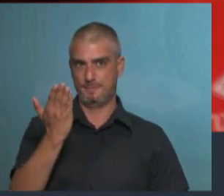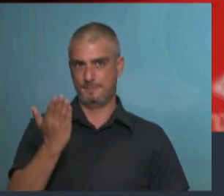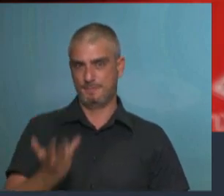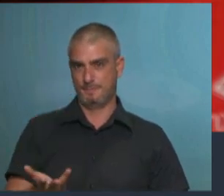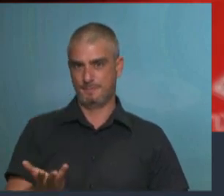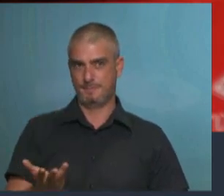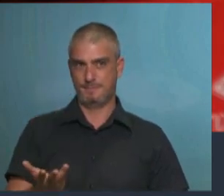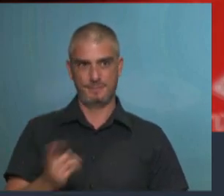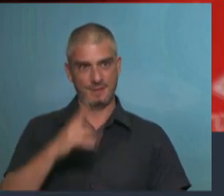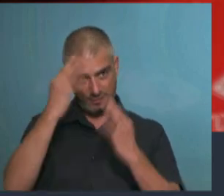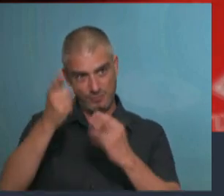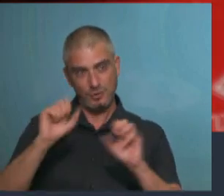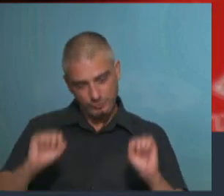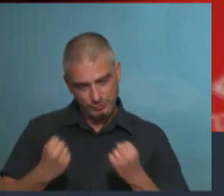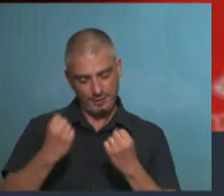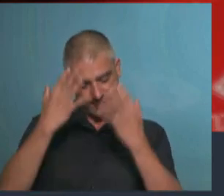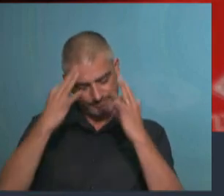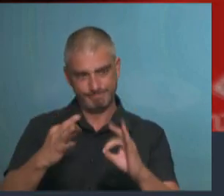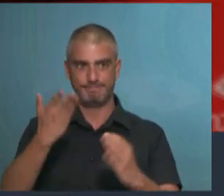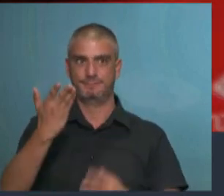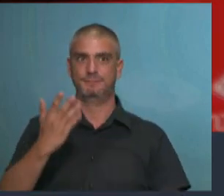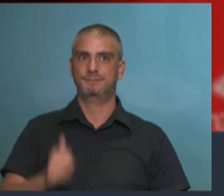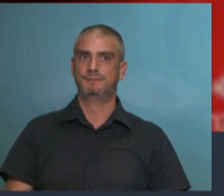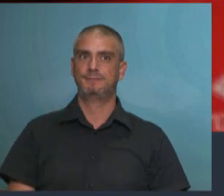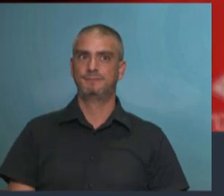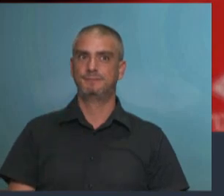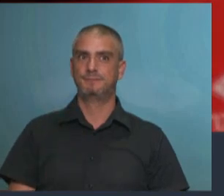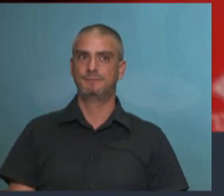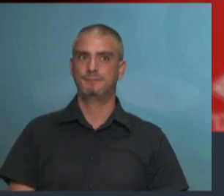את כבודו, יש לו דרך ארץ בנו.